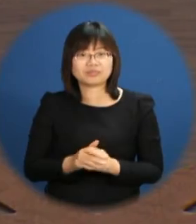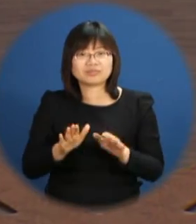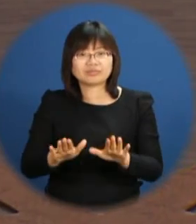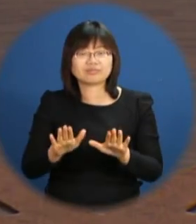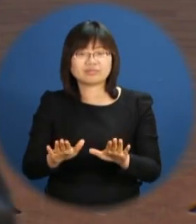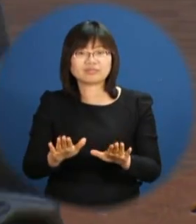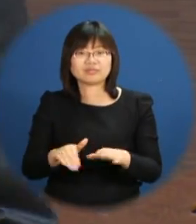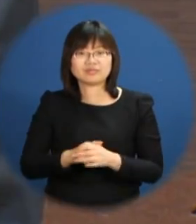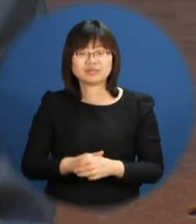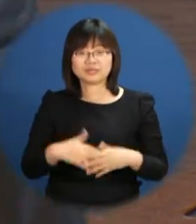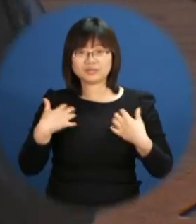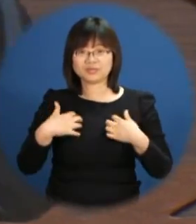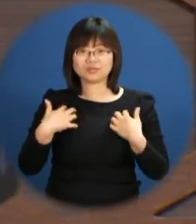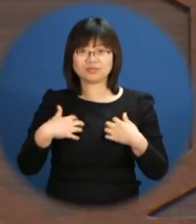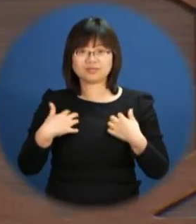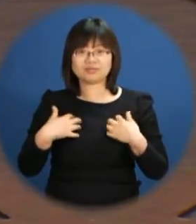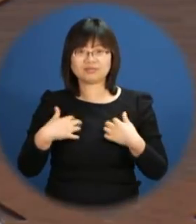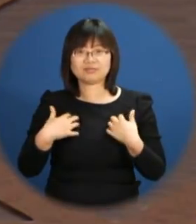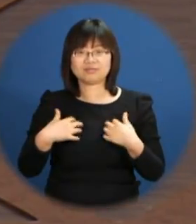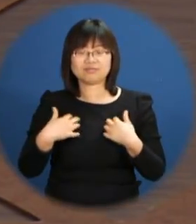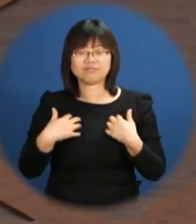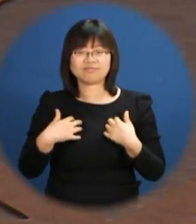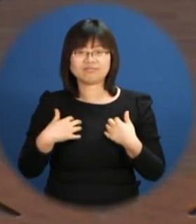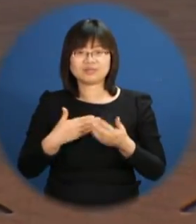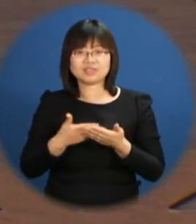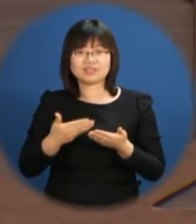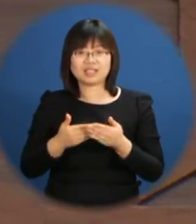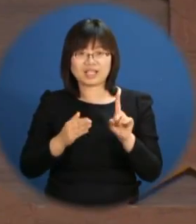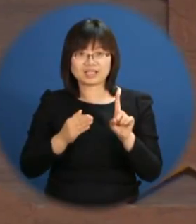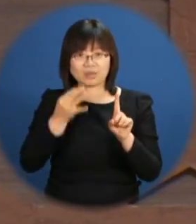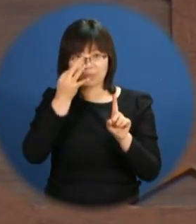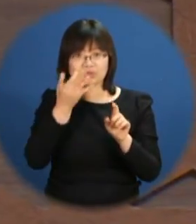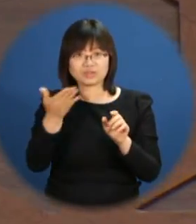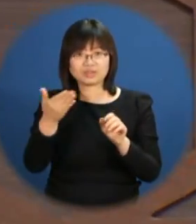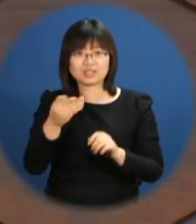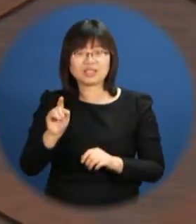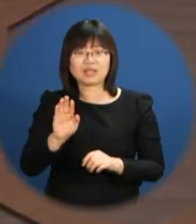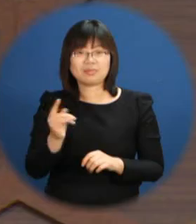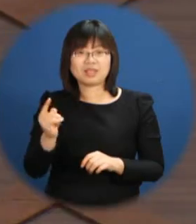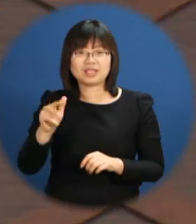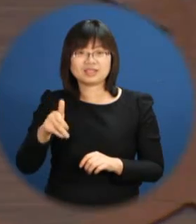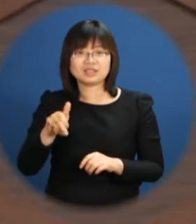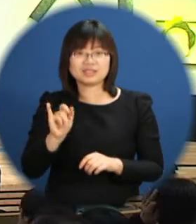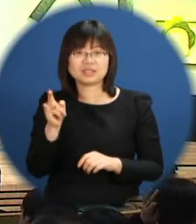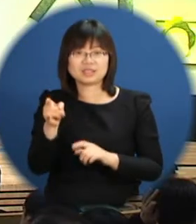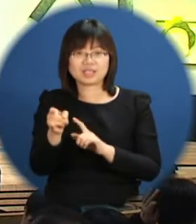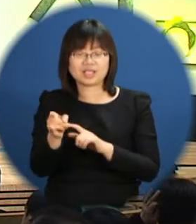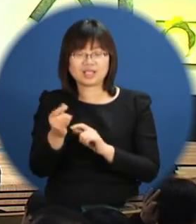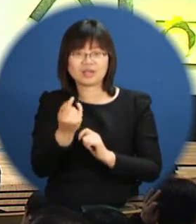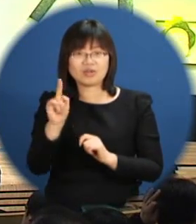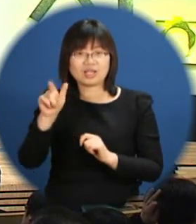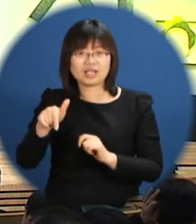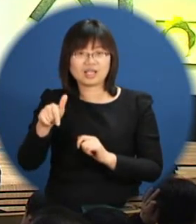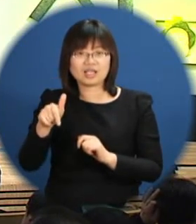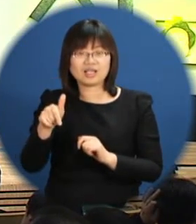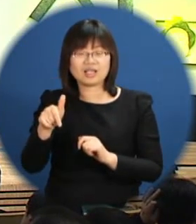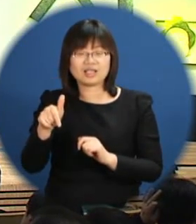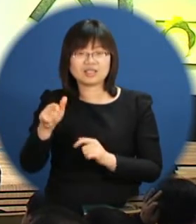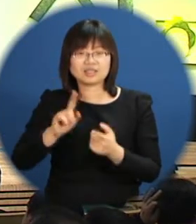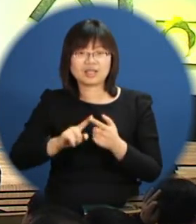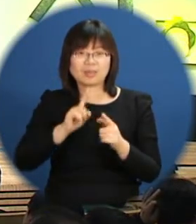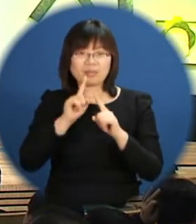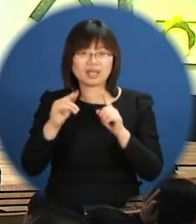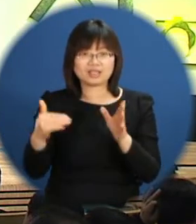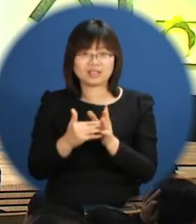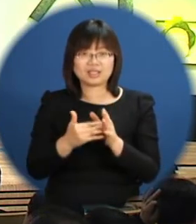여기 이제 재미있는 그림을 하나 보여드리고 아버지의 막에 대한 얘기를 마치 겠는데 이게